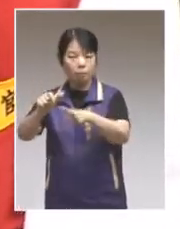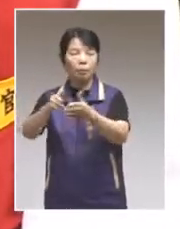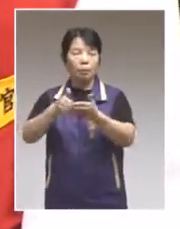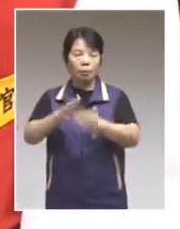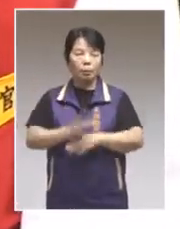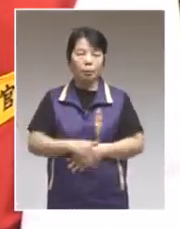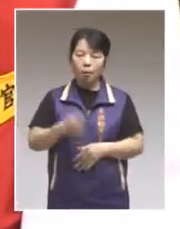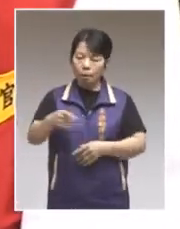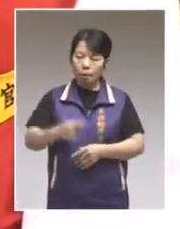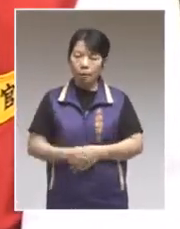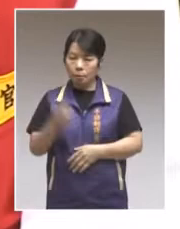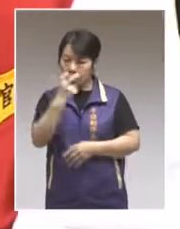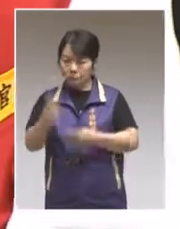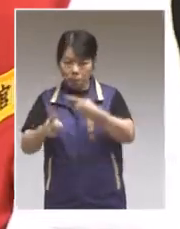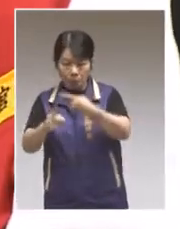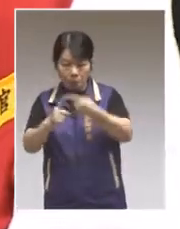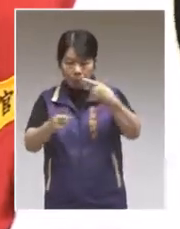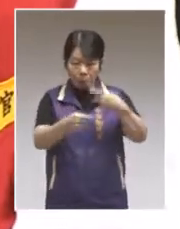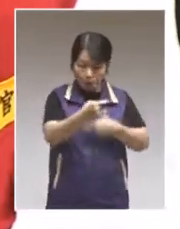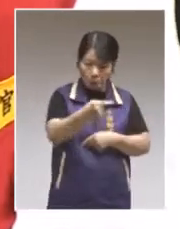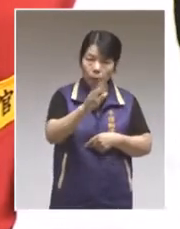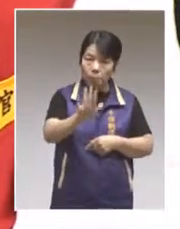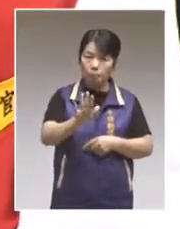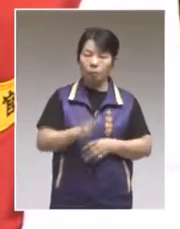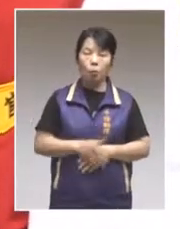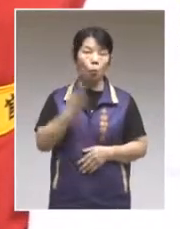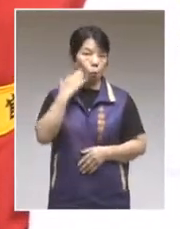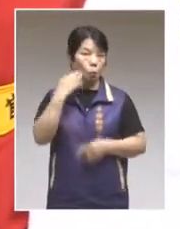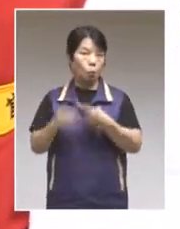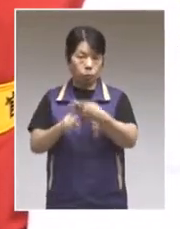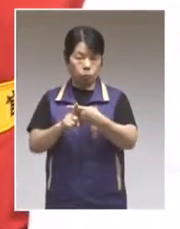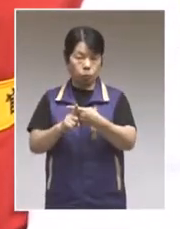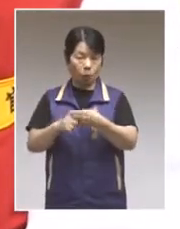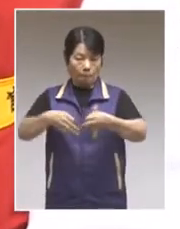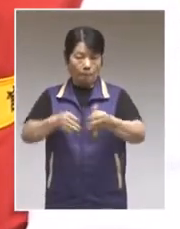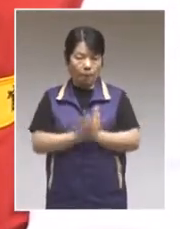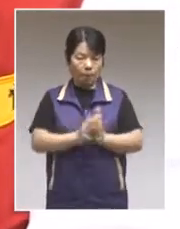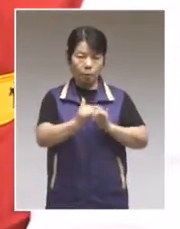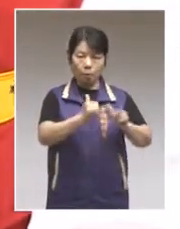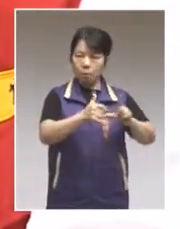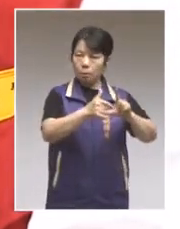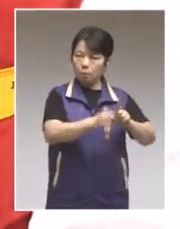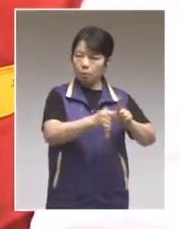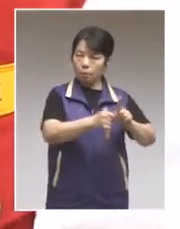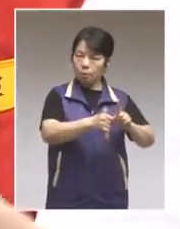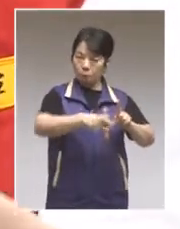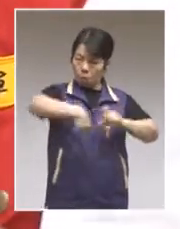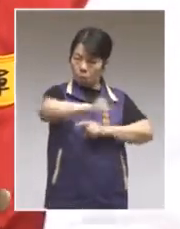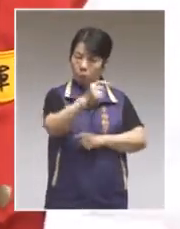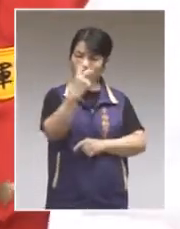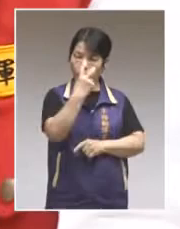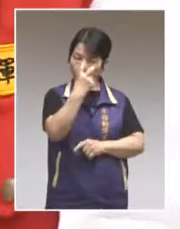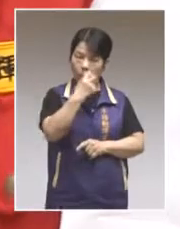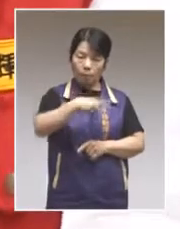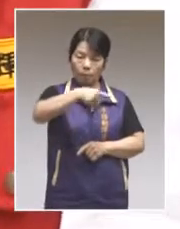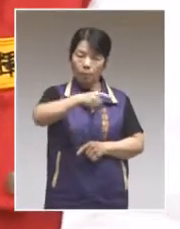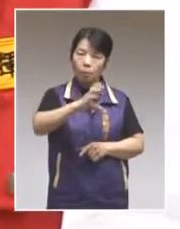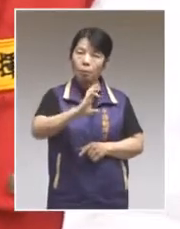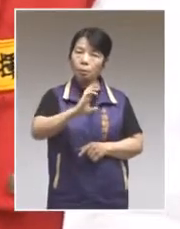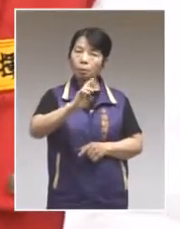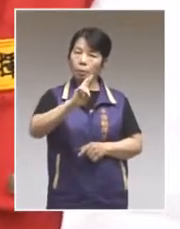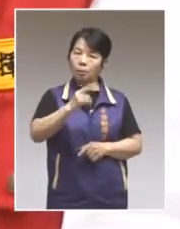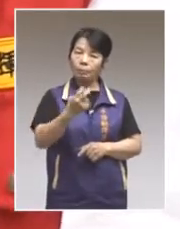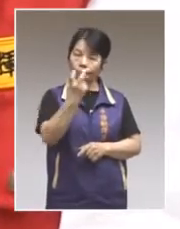性，一种是阴性，好，那快筛阳的部分，那就请立刻到社区筛检站 PCR 筛检，假如是阴性，就居家